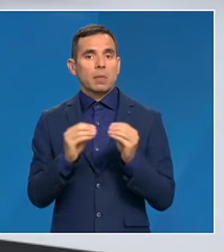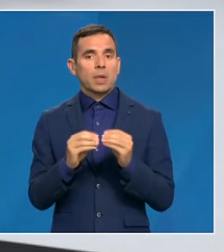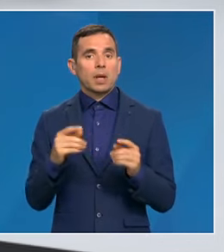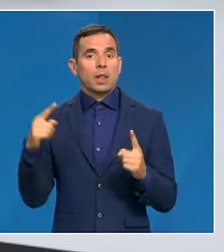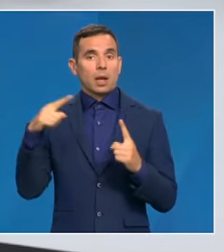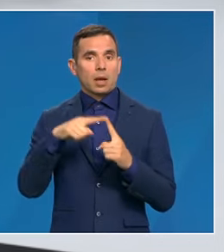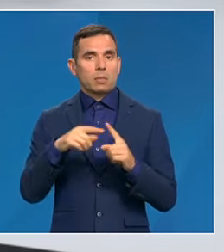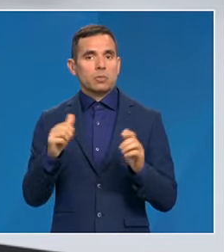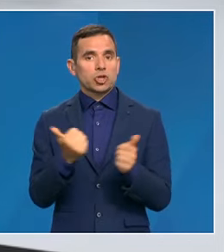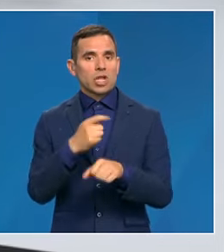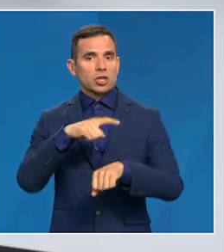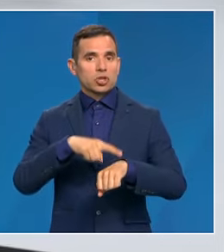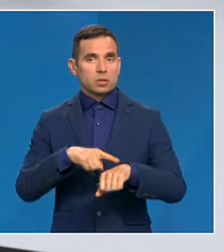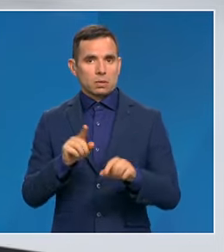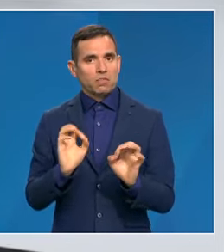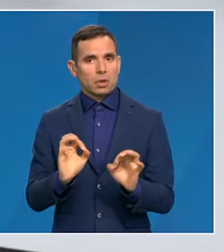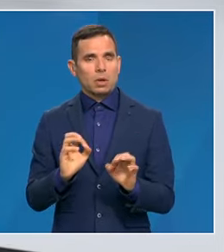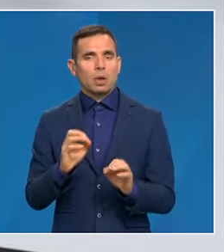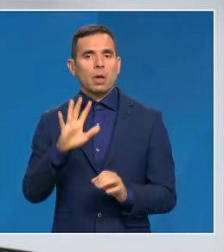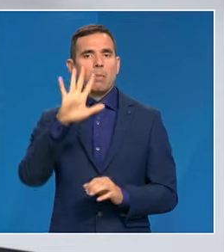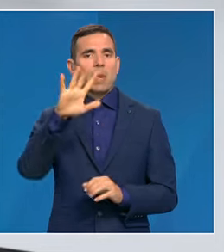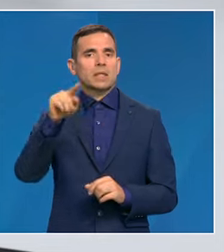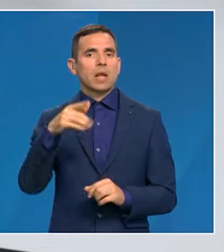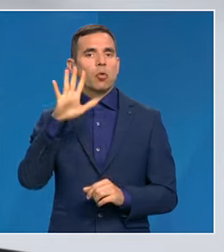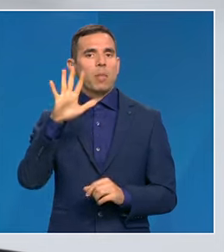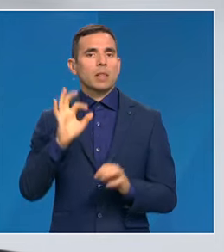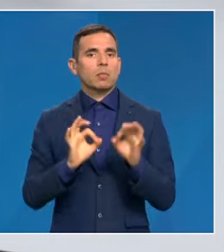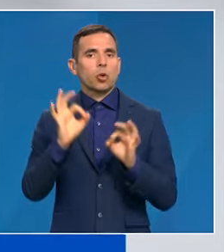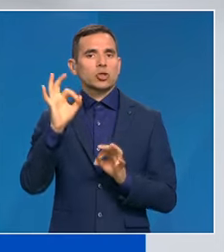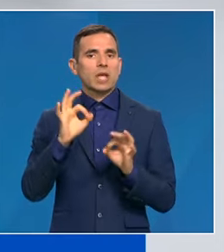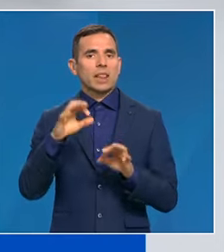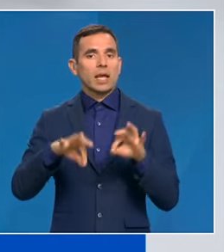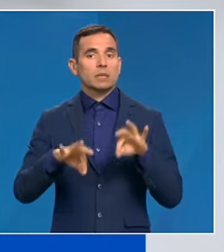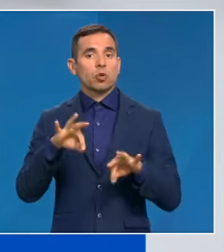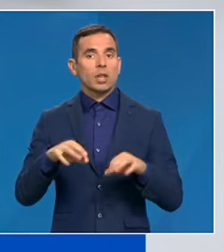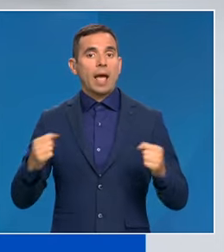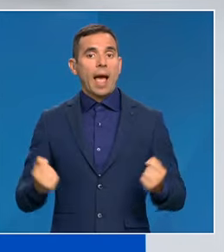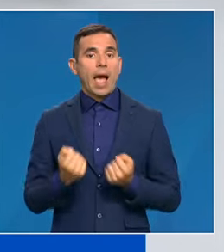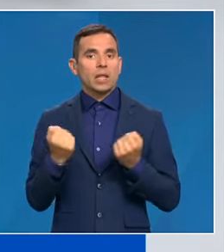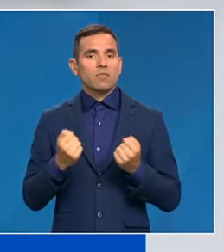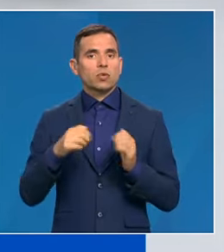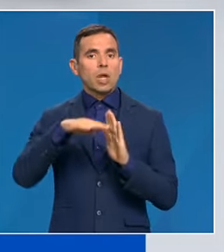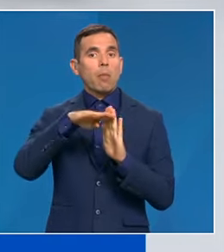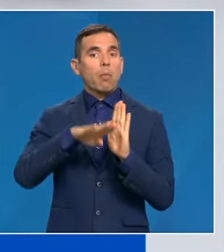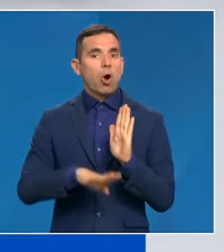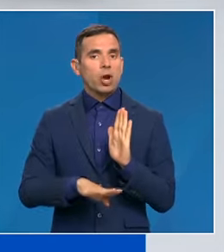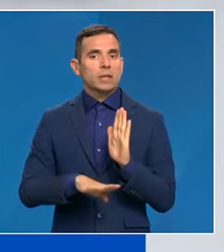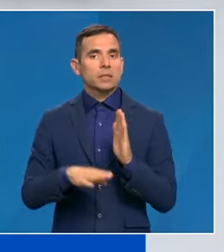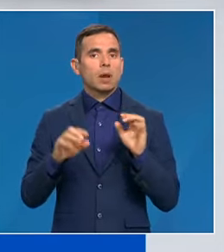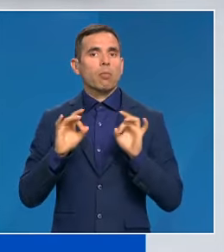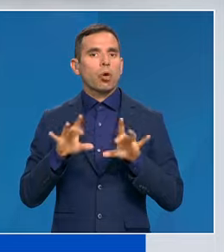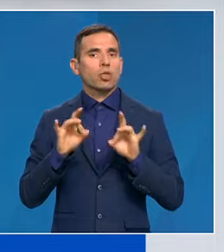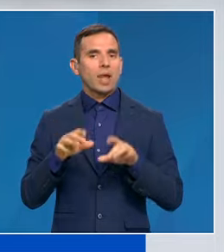16 часа, вярно, с цели 5,5% изборната активност сега е по-ниска по данни